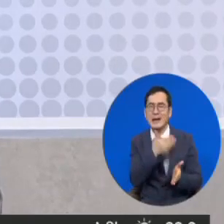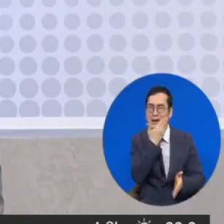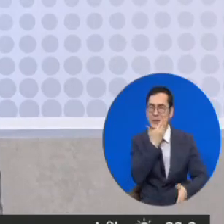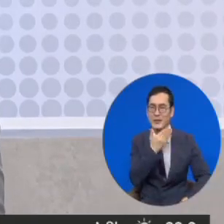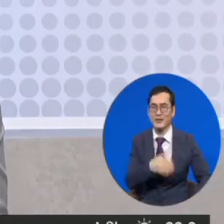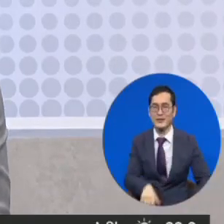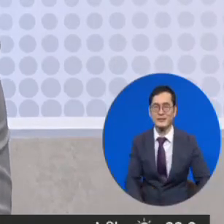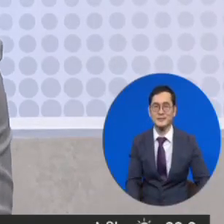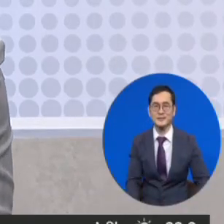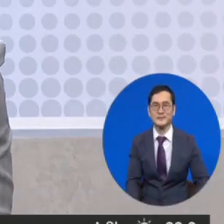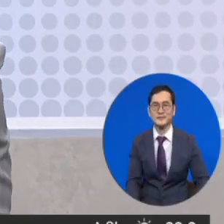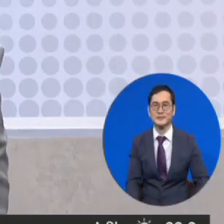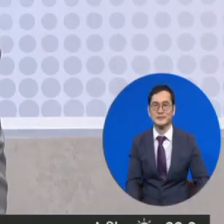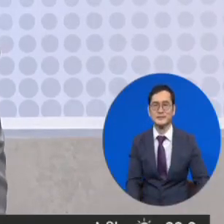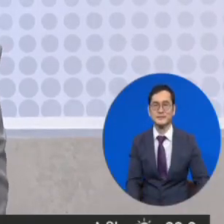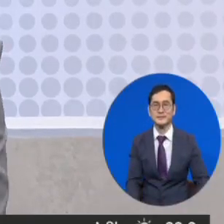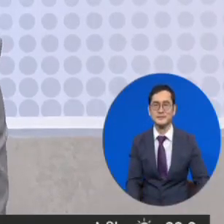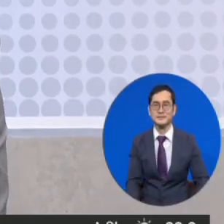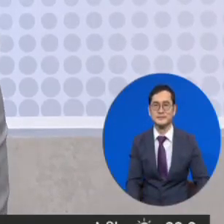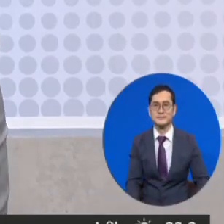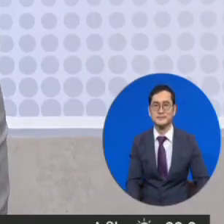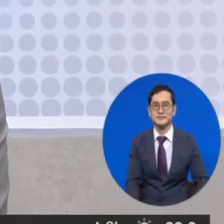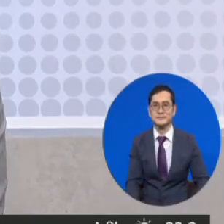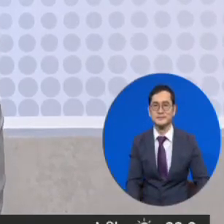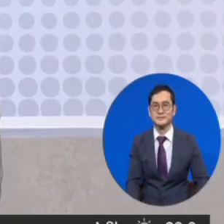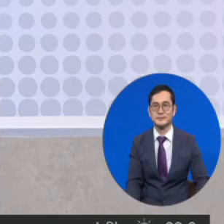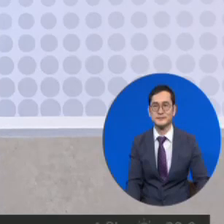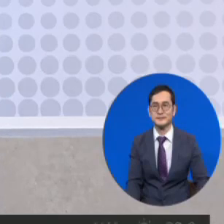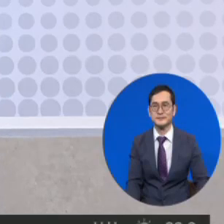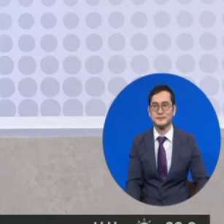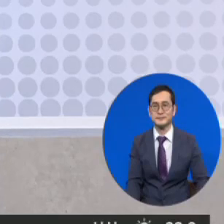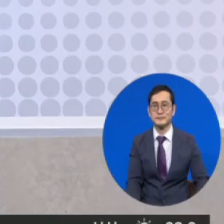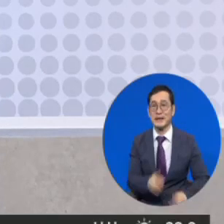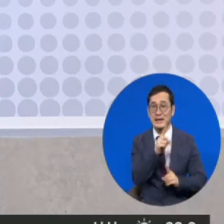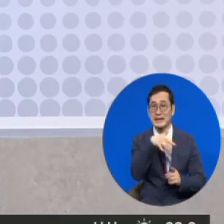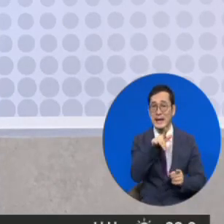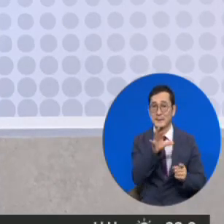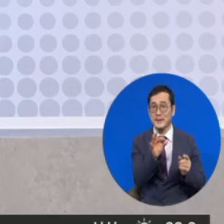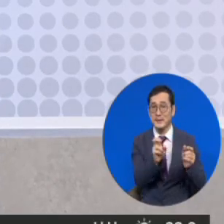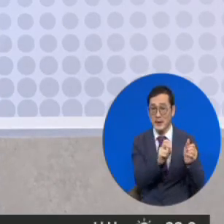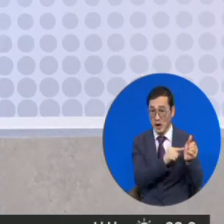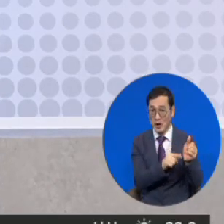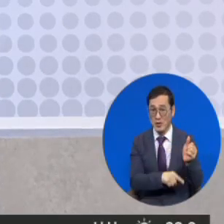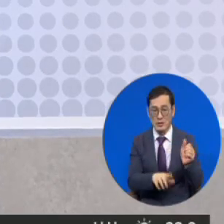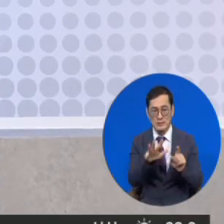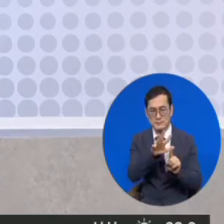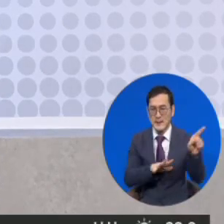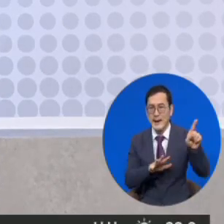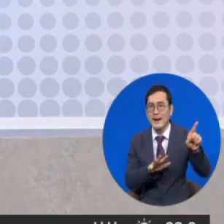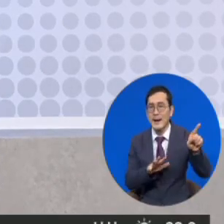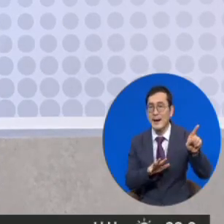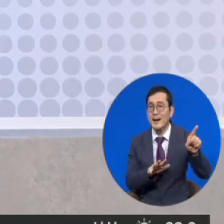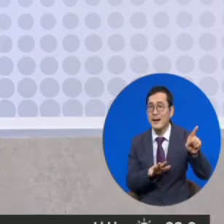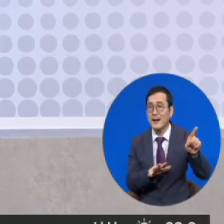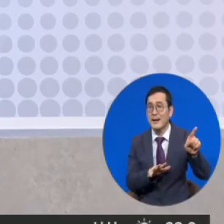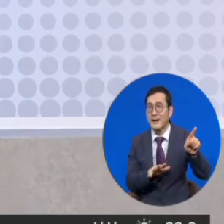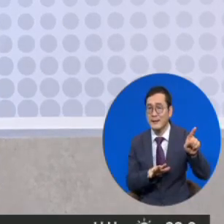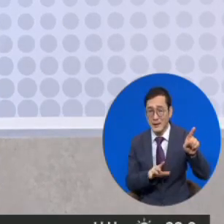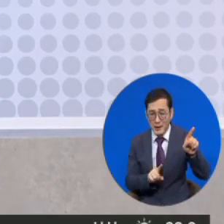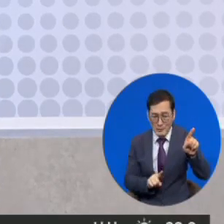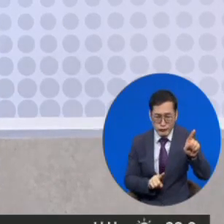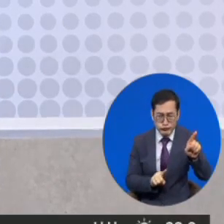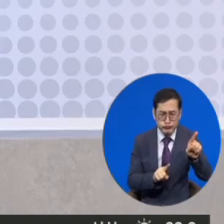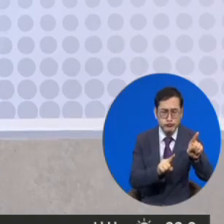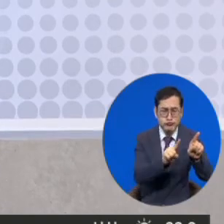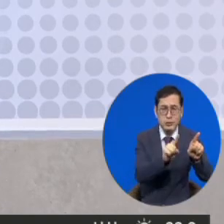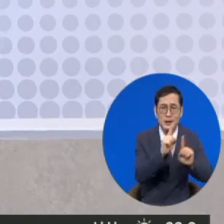김수경 교수님, 이재명 후보가 여당에서는 1강이었는데 사실은 1강의 자리를 내줬어요. 내준